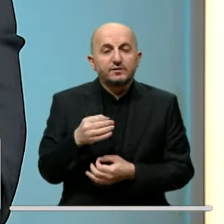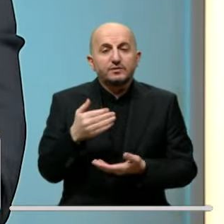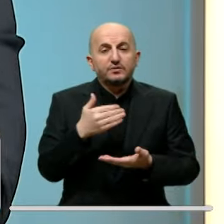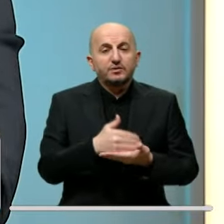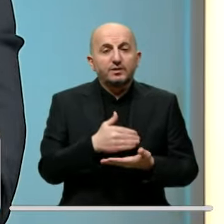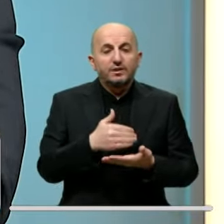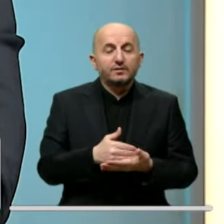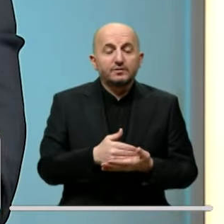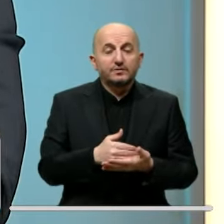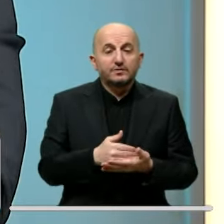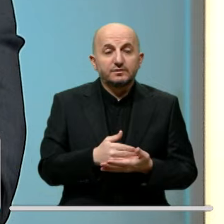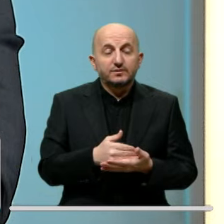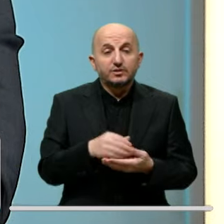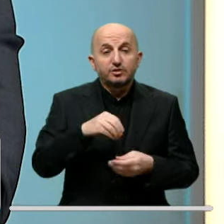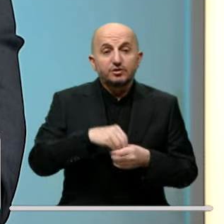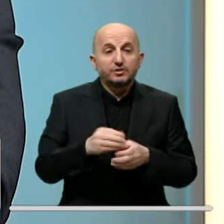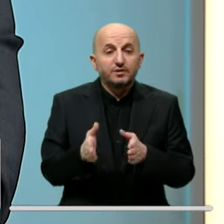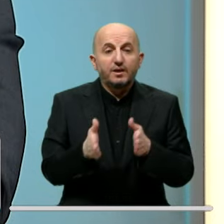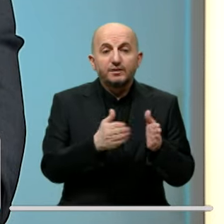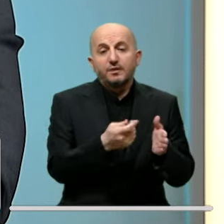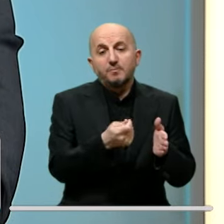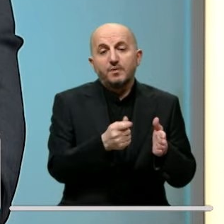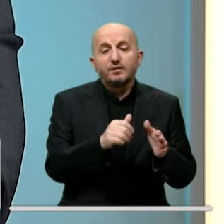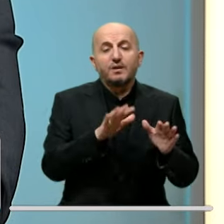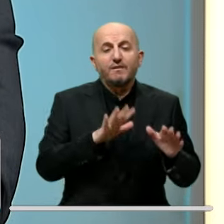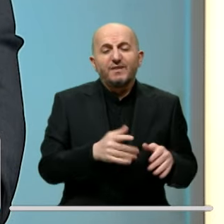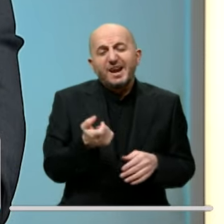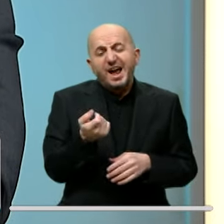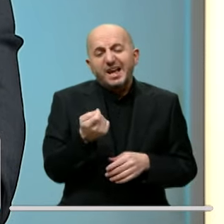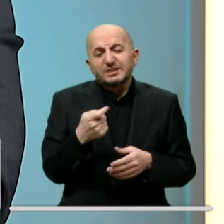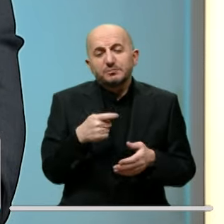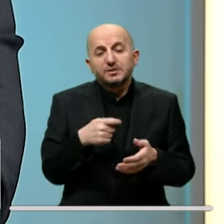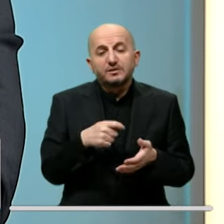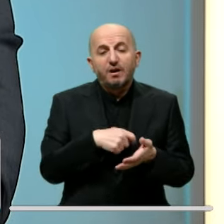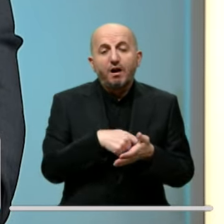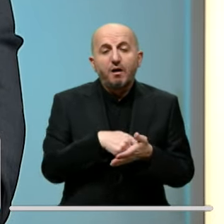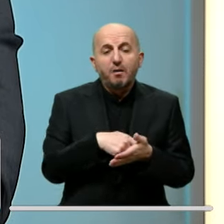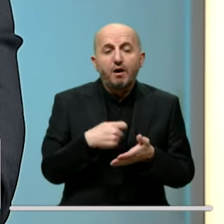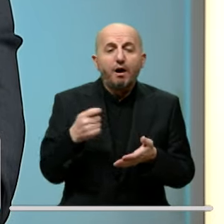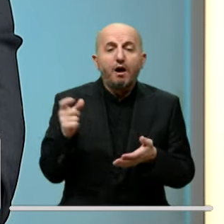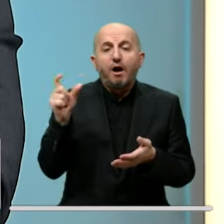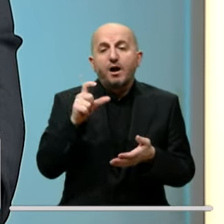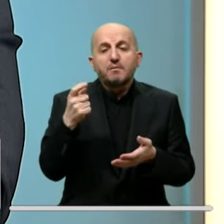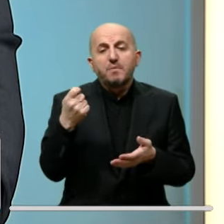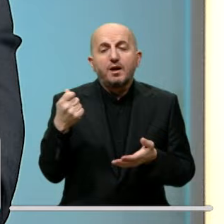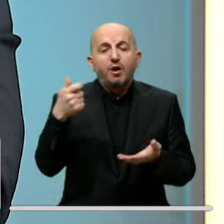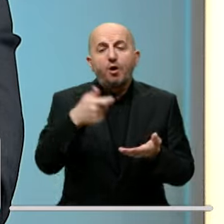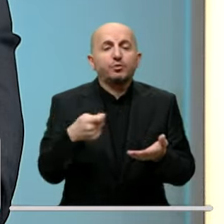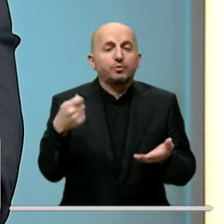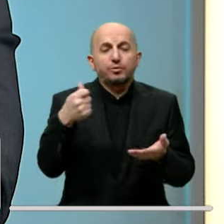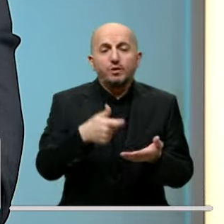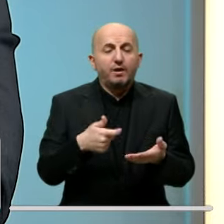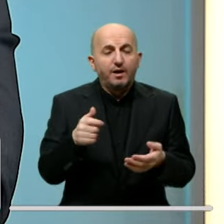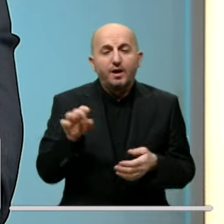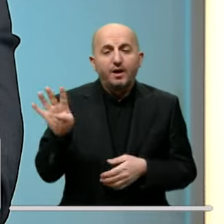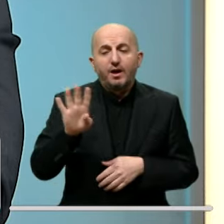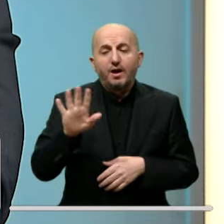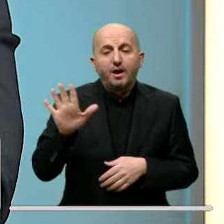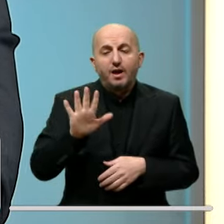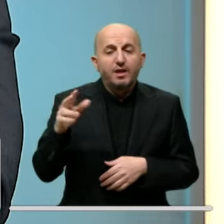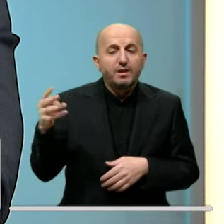Ve herkes çok cüz'i bir aidat ödüyor. Yani işte ne bileyim sembolik 50 avro